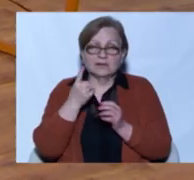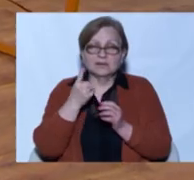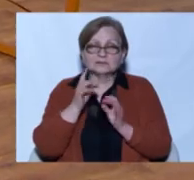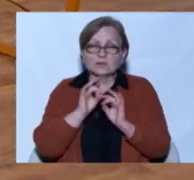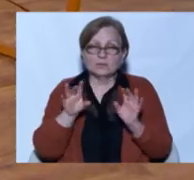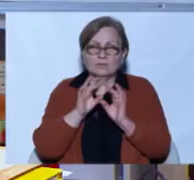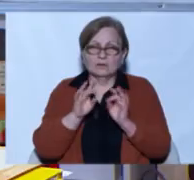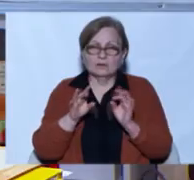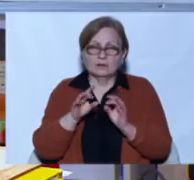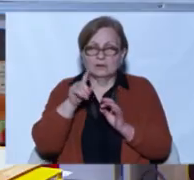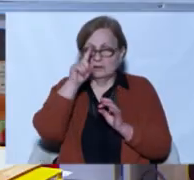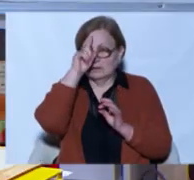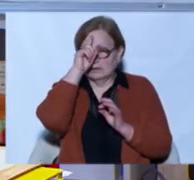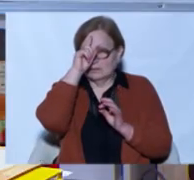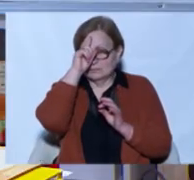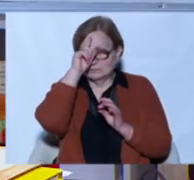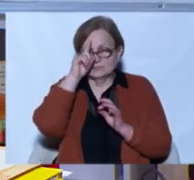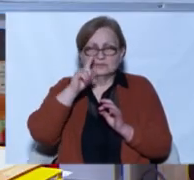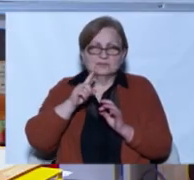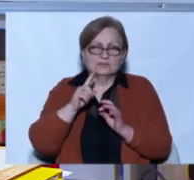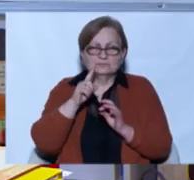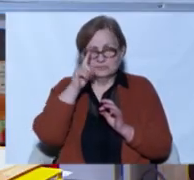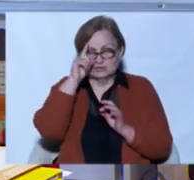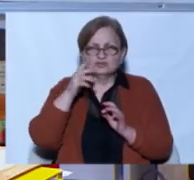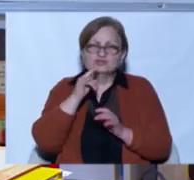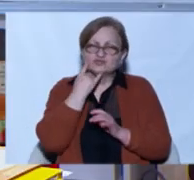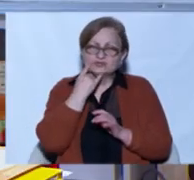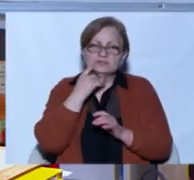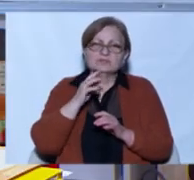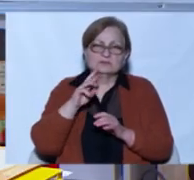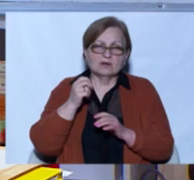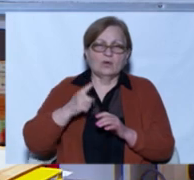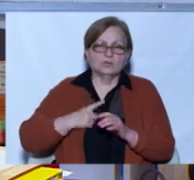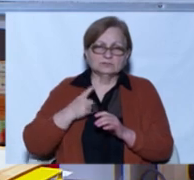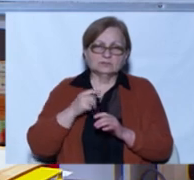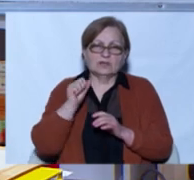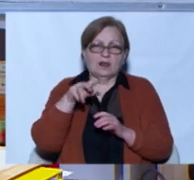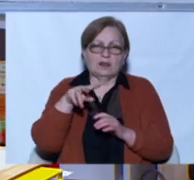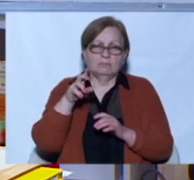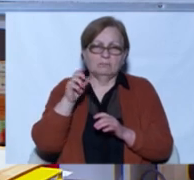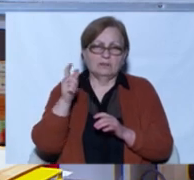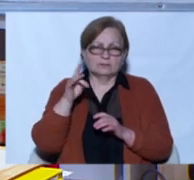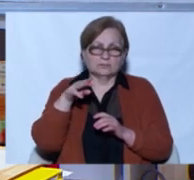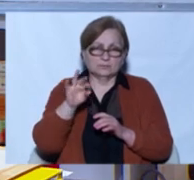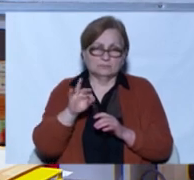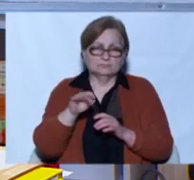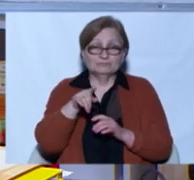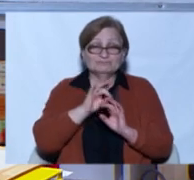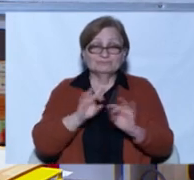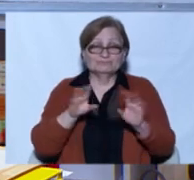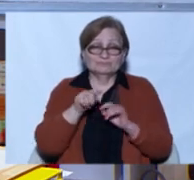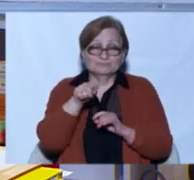რომანი, ბიჭი ჩიტი და ოსტატი ალბერტო. როგორც ამ